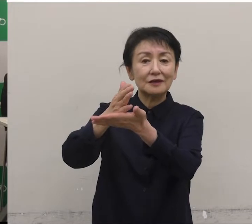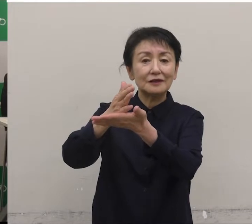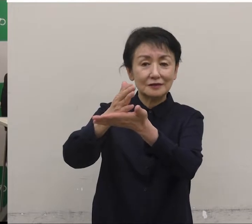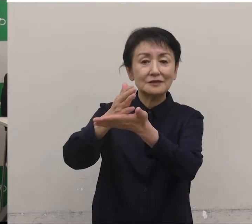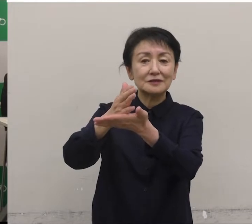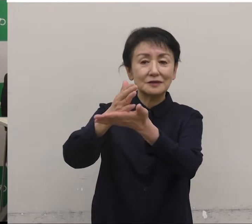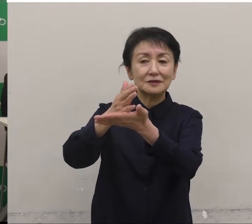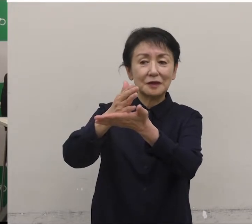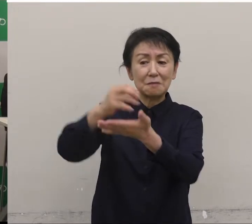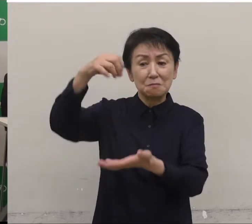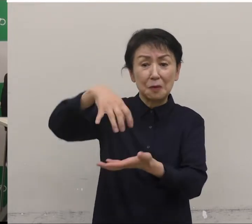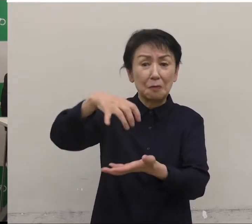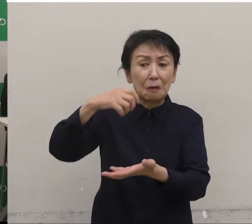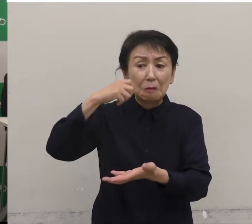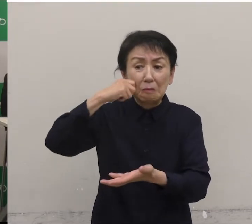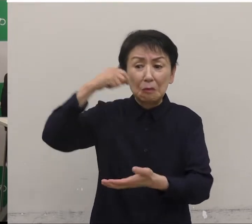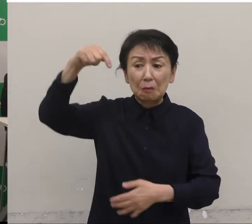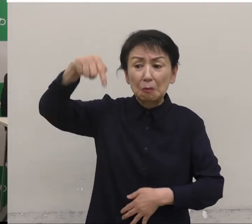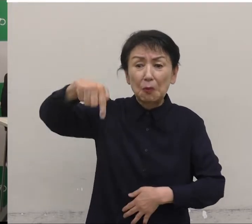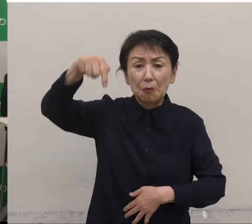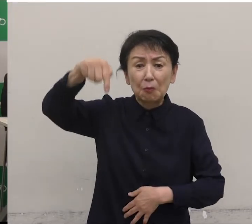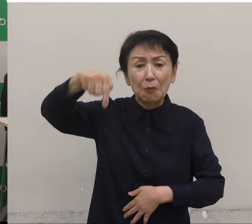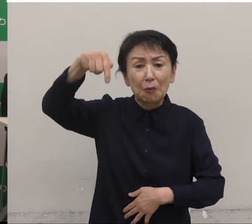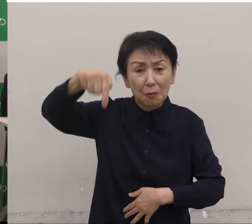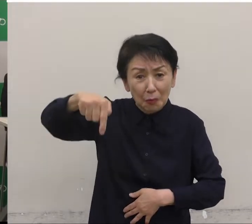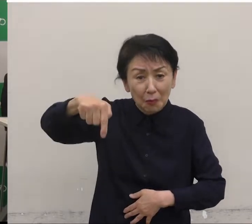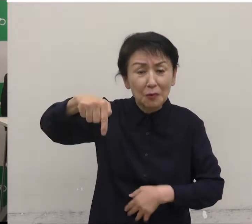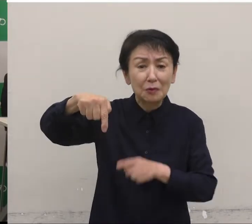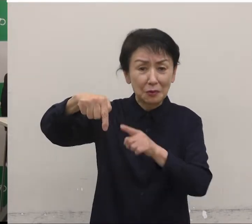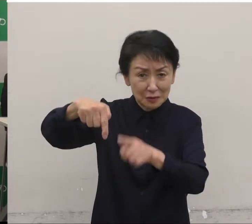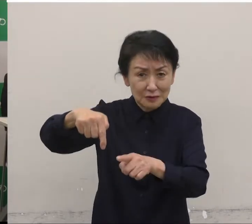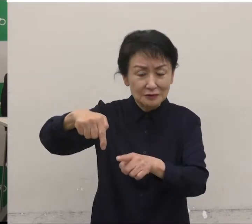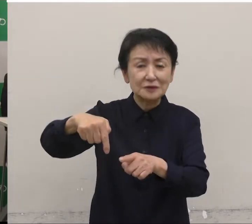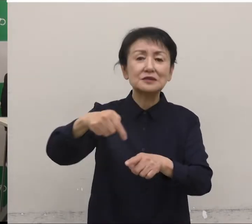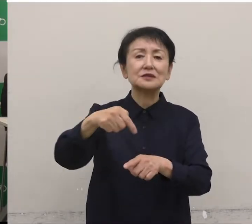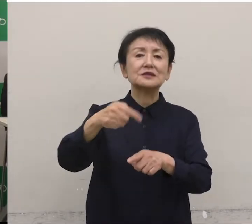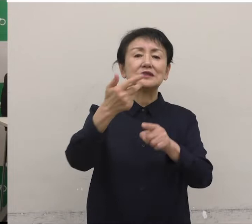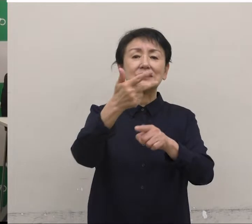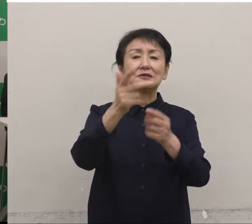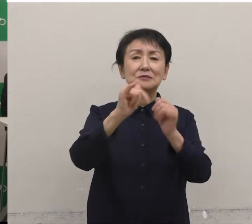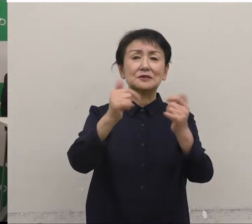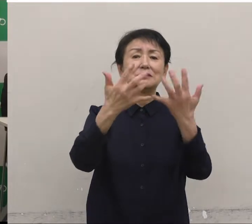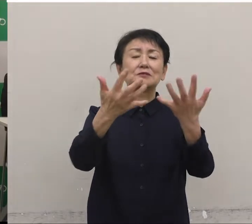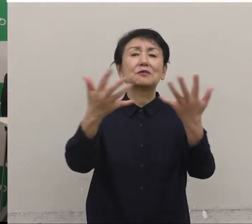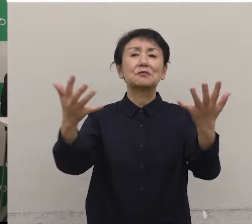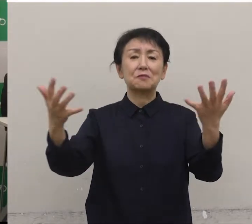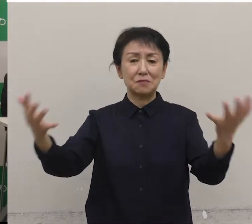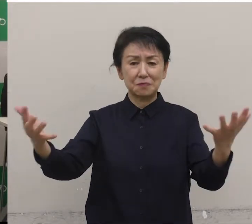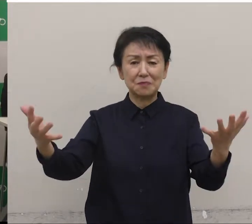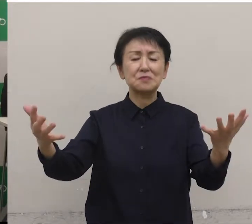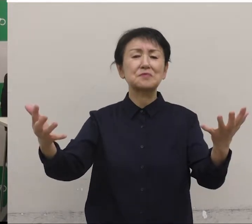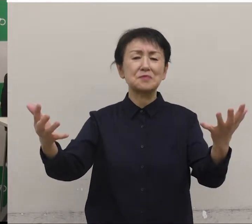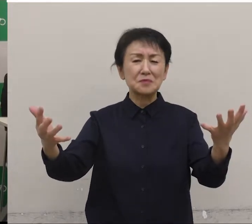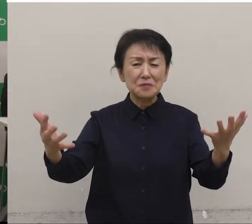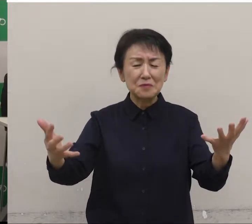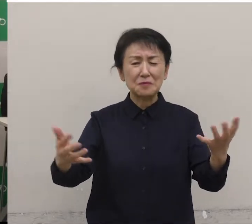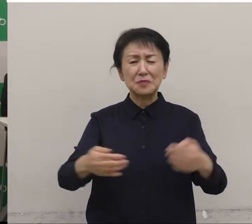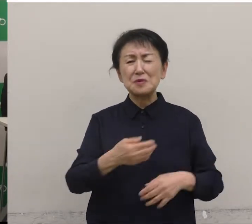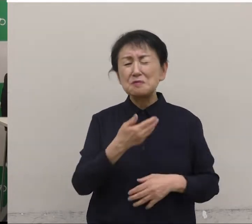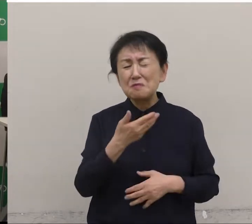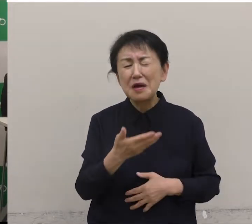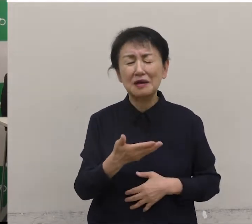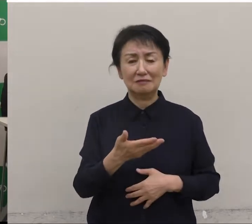の低下につきましては、大変多くの市民の皆様方にご不便とご迷惑をおかけし